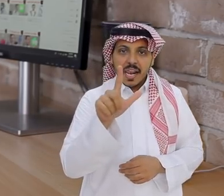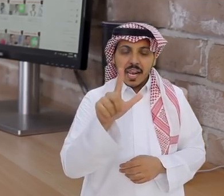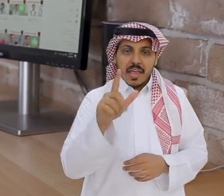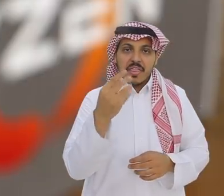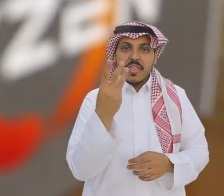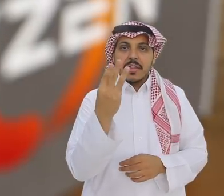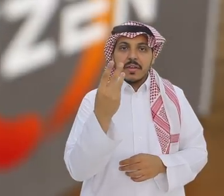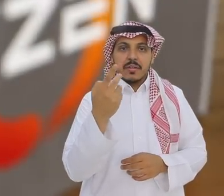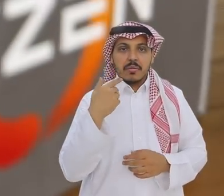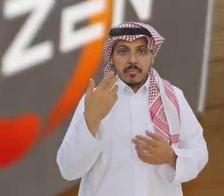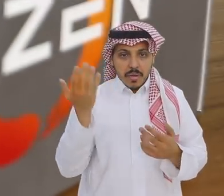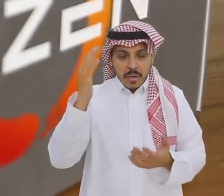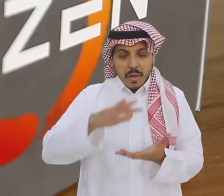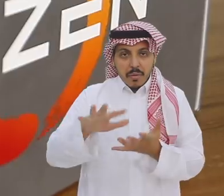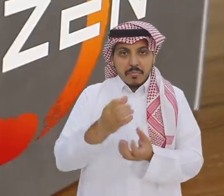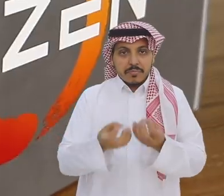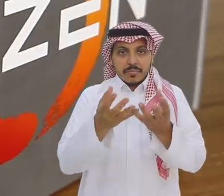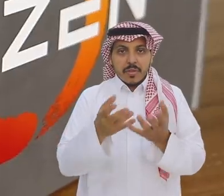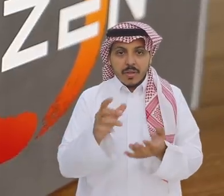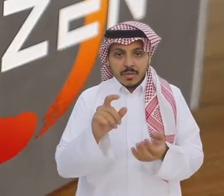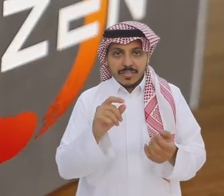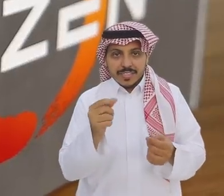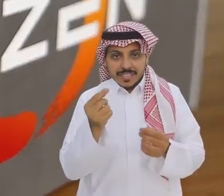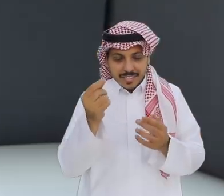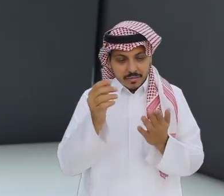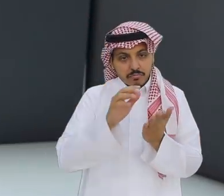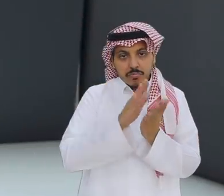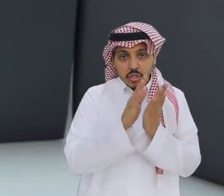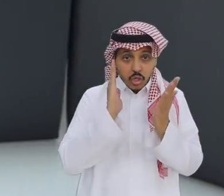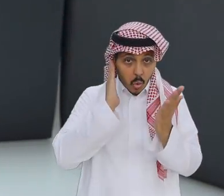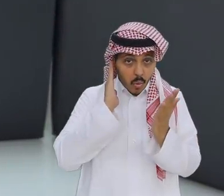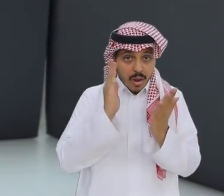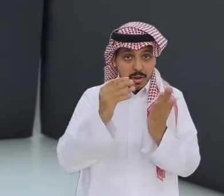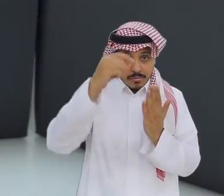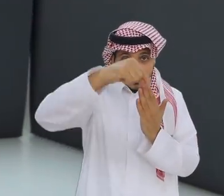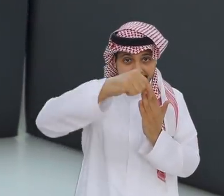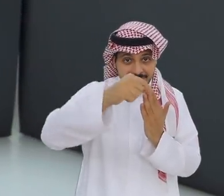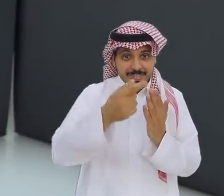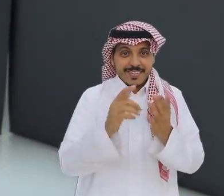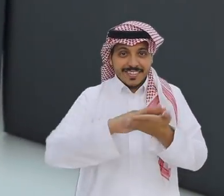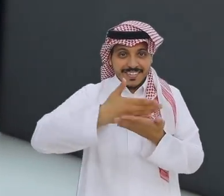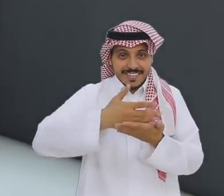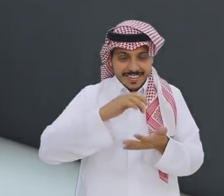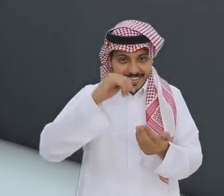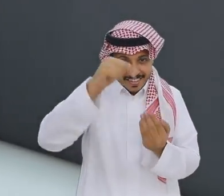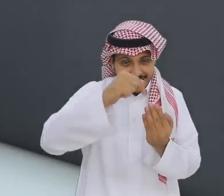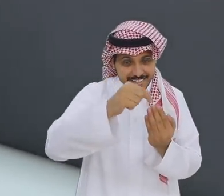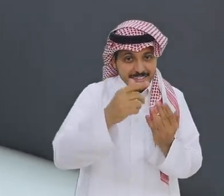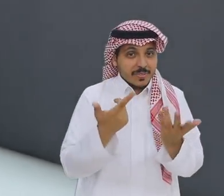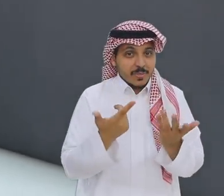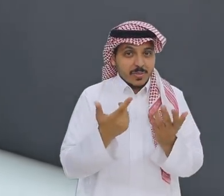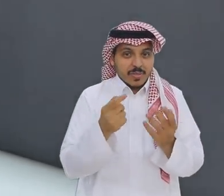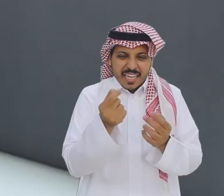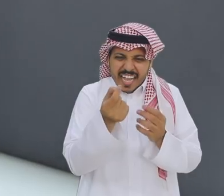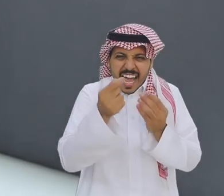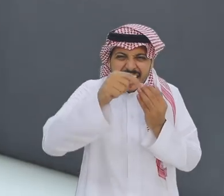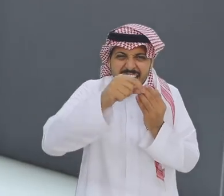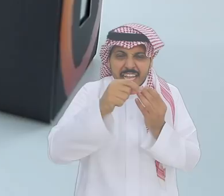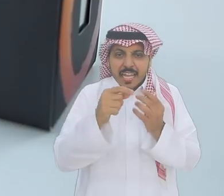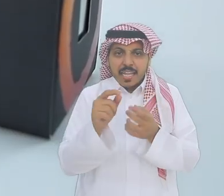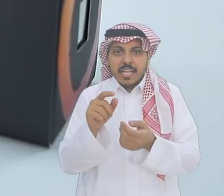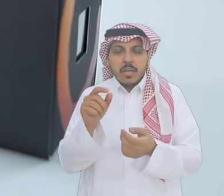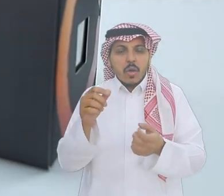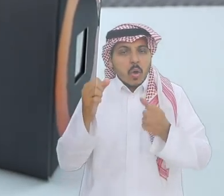عليه بشكل كامل؟ وصلتنا مجموعة معالجات من AMD لسلسلتهم الثانية للريزن. المفروض هذه السلسلة تعطي أداء